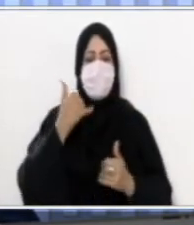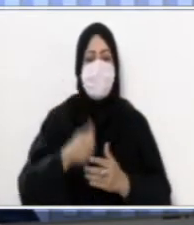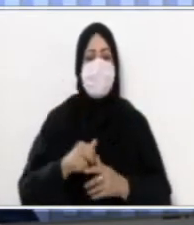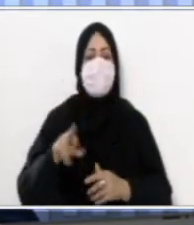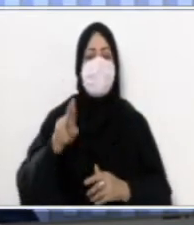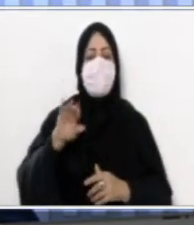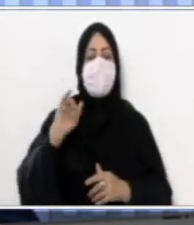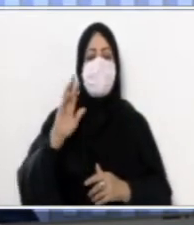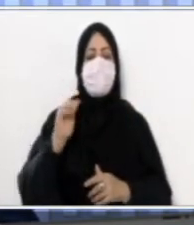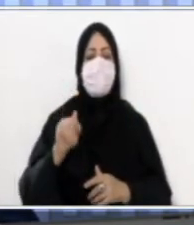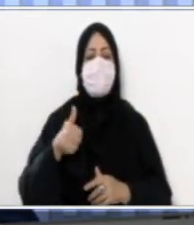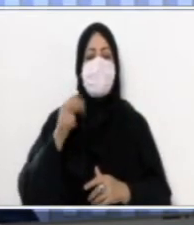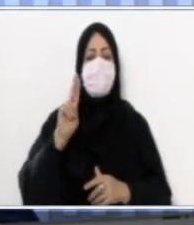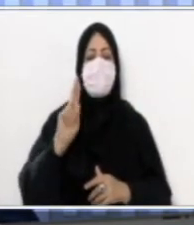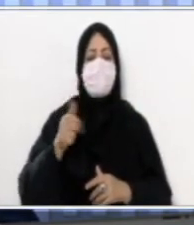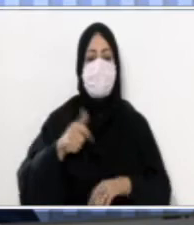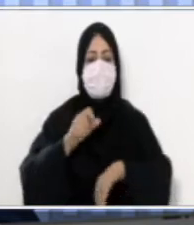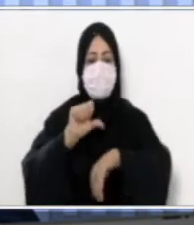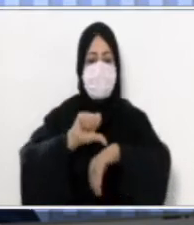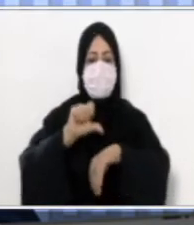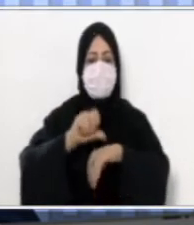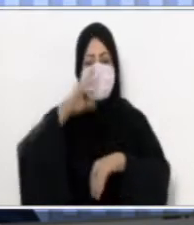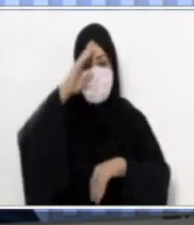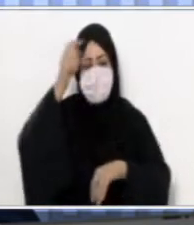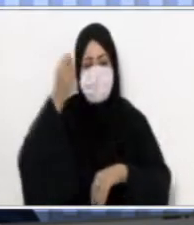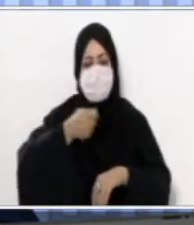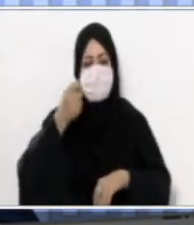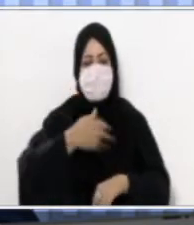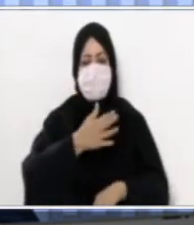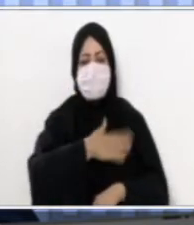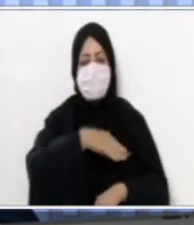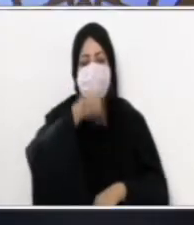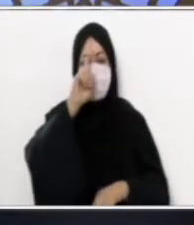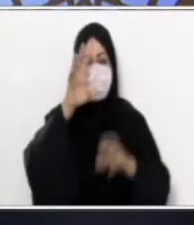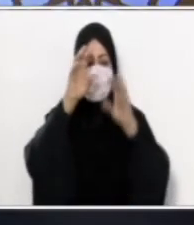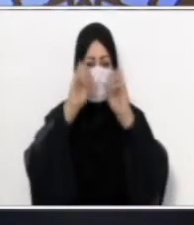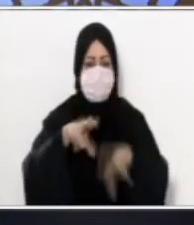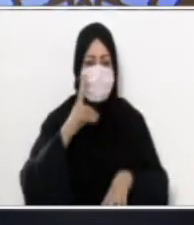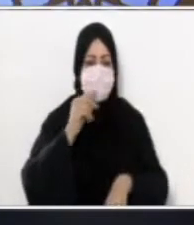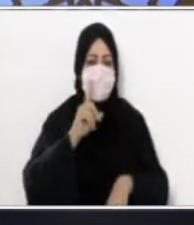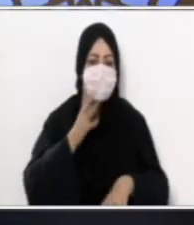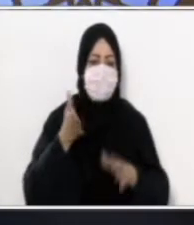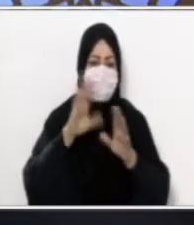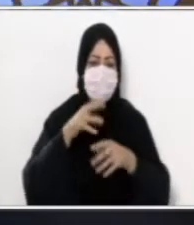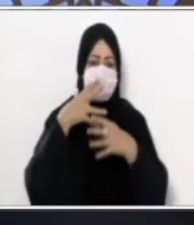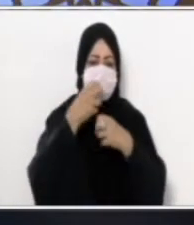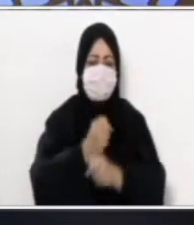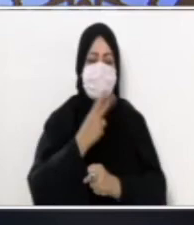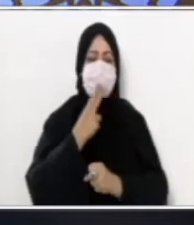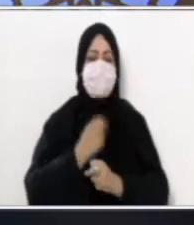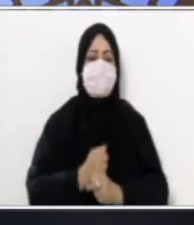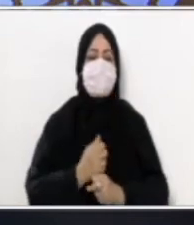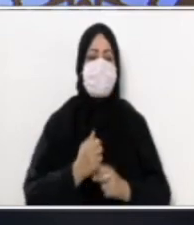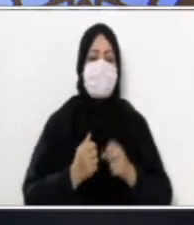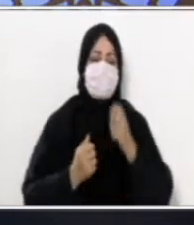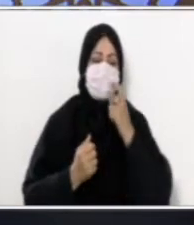يرحم والديك. بارك الله فيك يا أخ مختار، تفضل. والله بارك فيك ورب طول عمرك. اللهم امين على